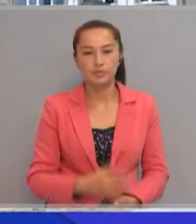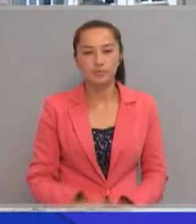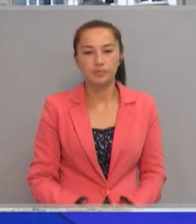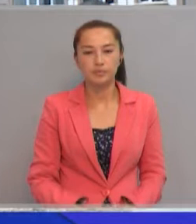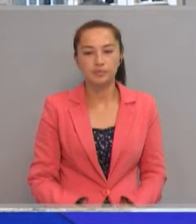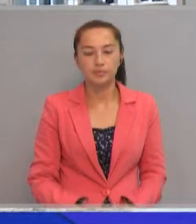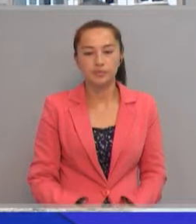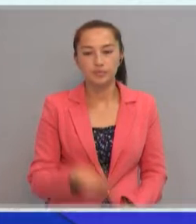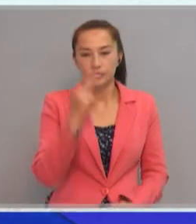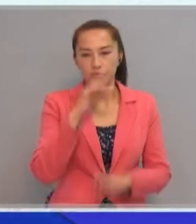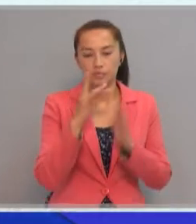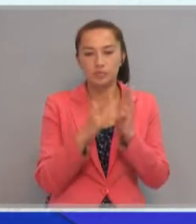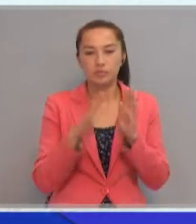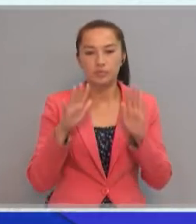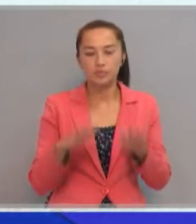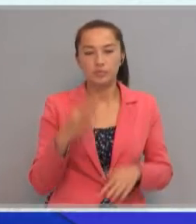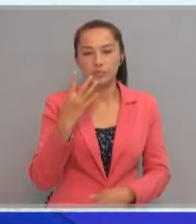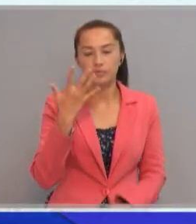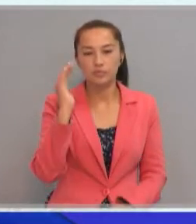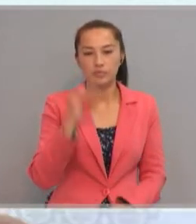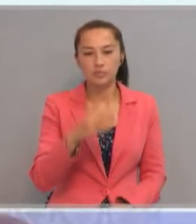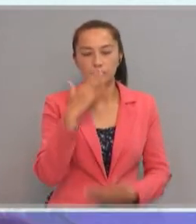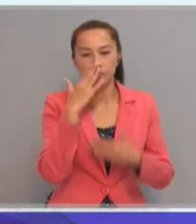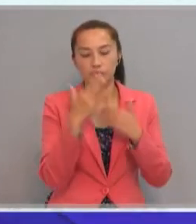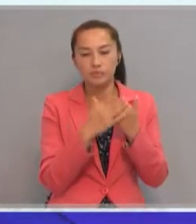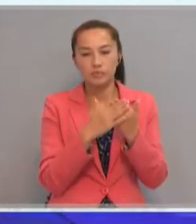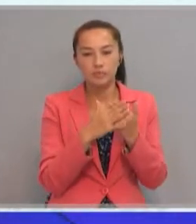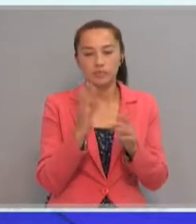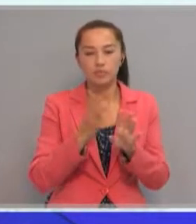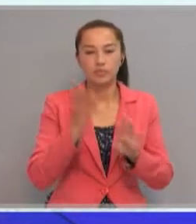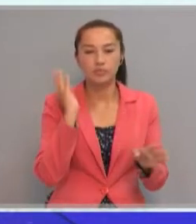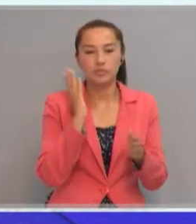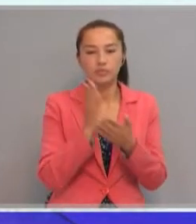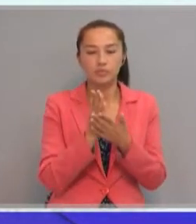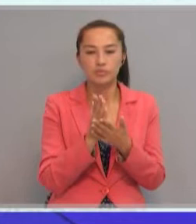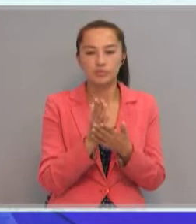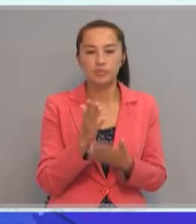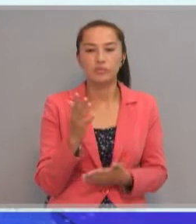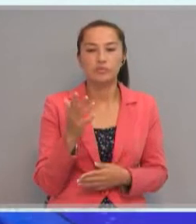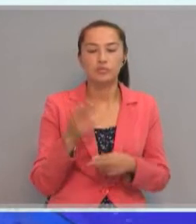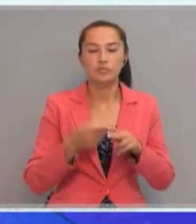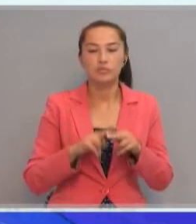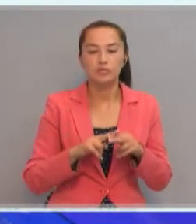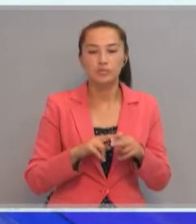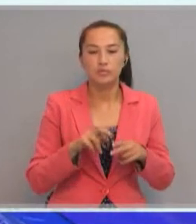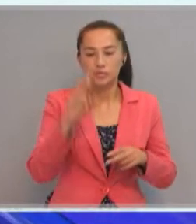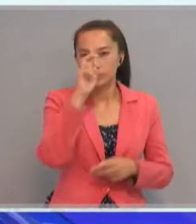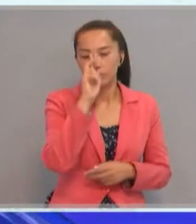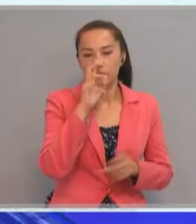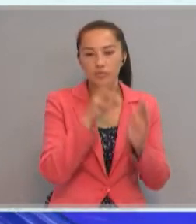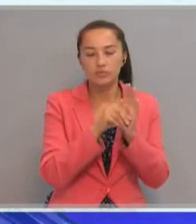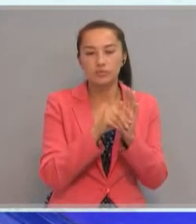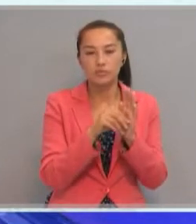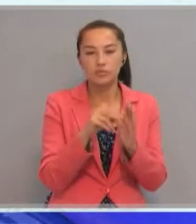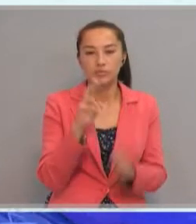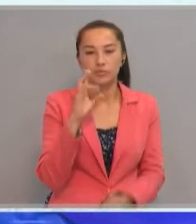Жалпы Шымкент қаласы бойынша 45 мыңға жуық бізде кезекте тұр азаматтар. Ол бізде жаңағы мемлекеттік қызметкерлер